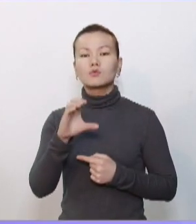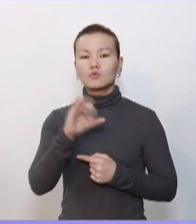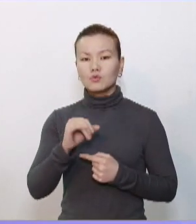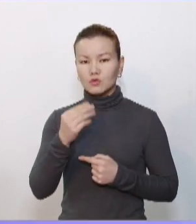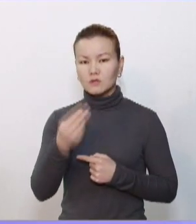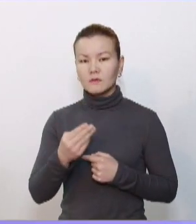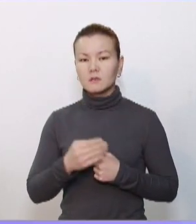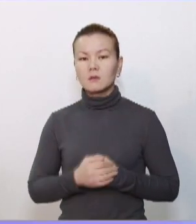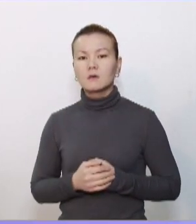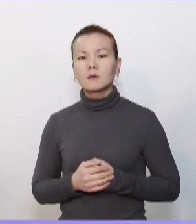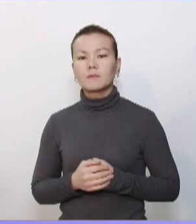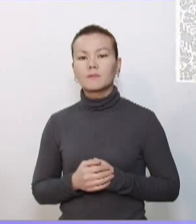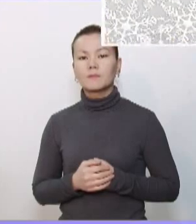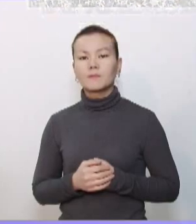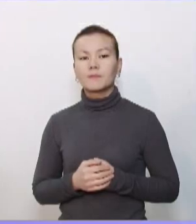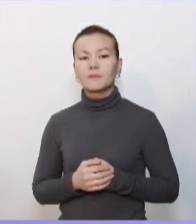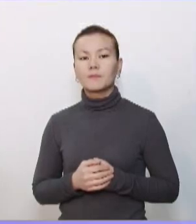существительных.